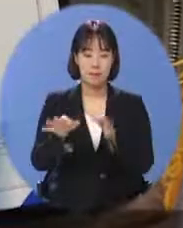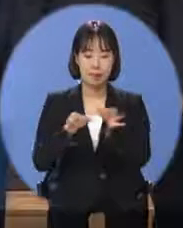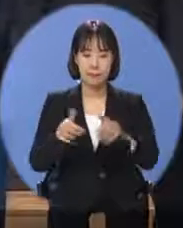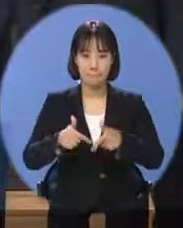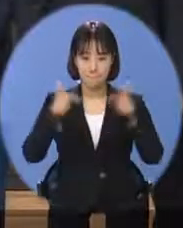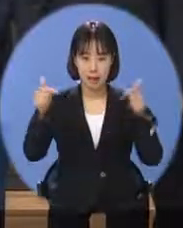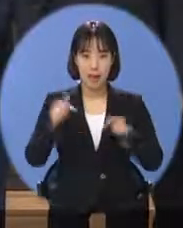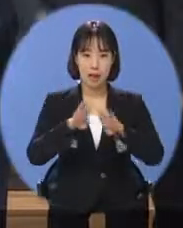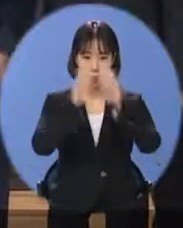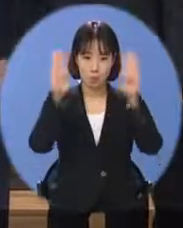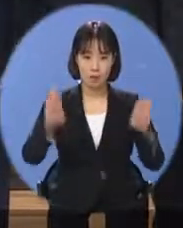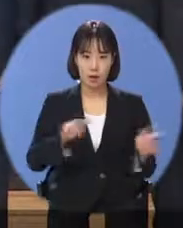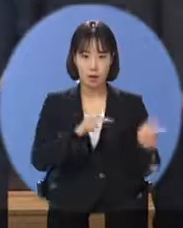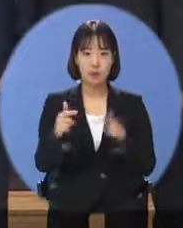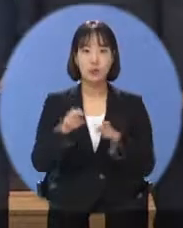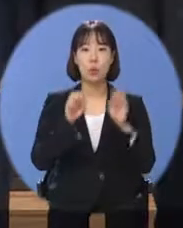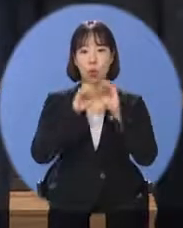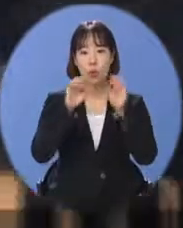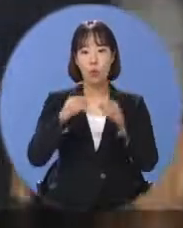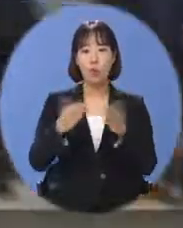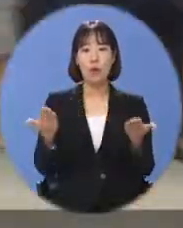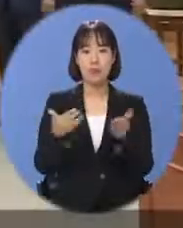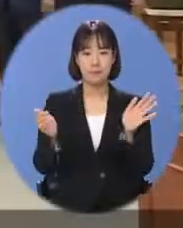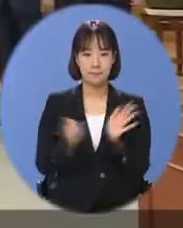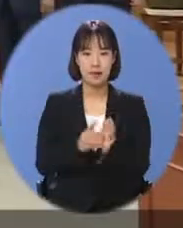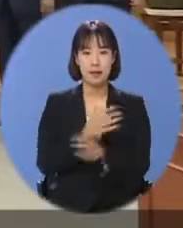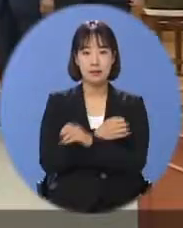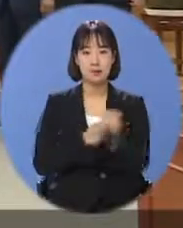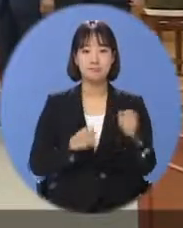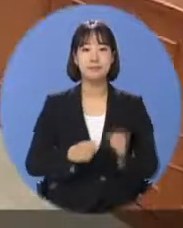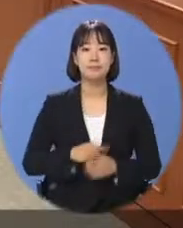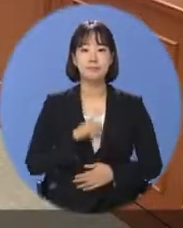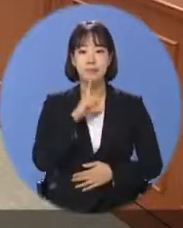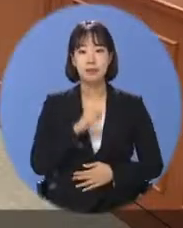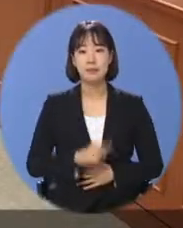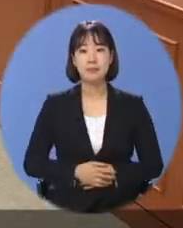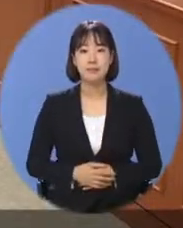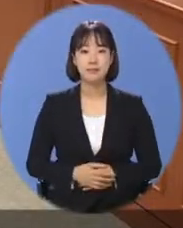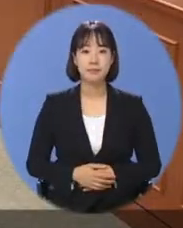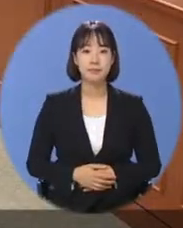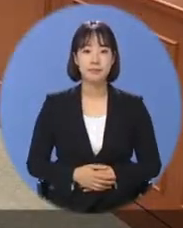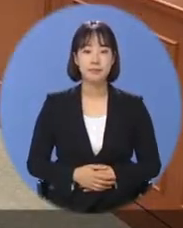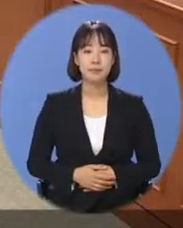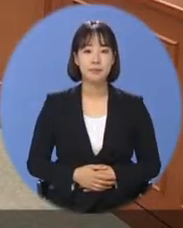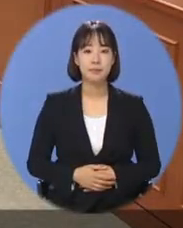국제농업박람회 홍보 등입니다. 지금까지 목포에서 전해드렸습니다.